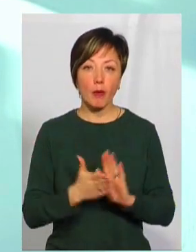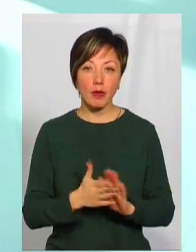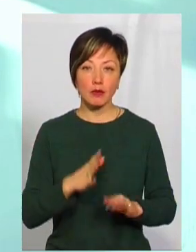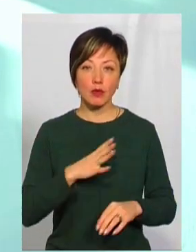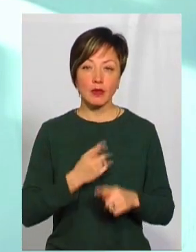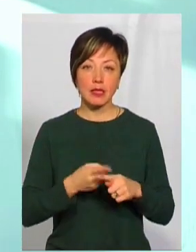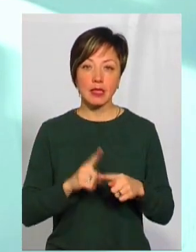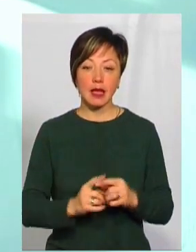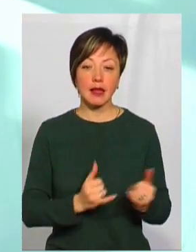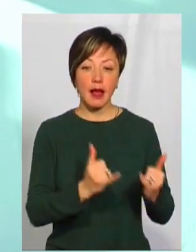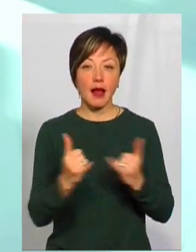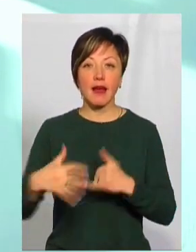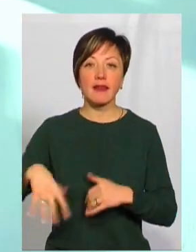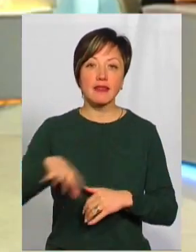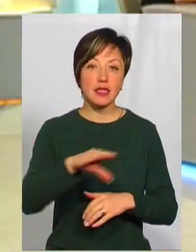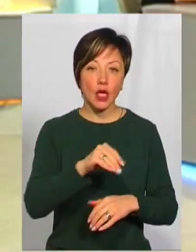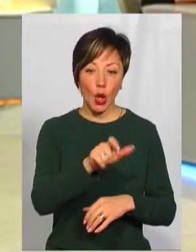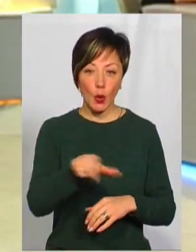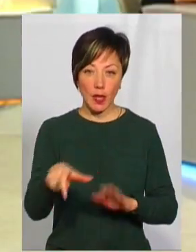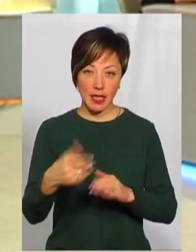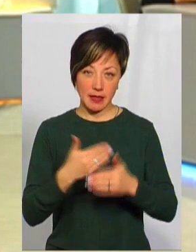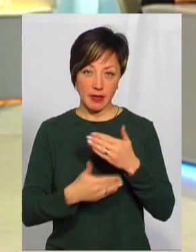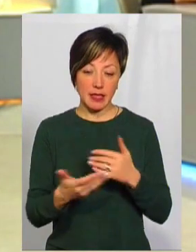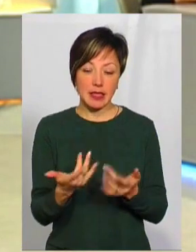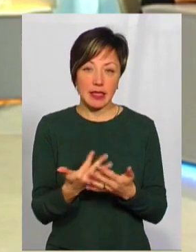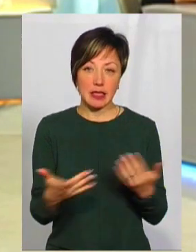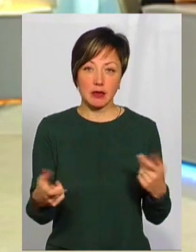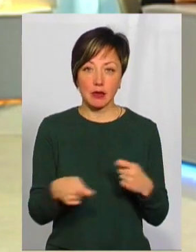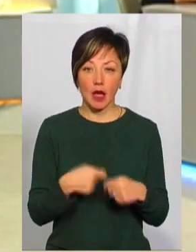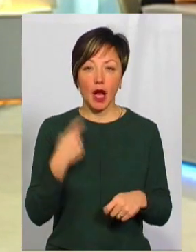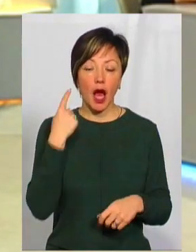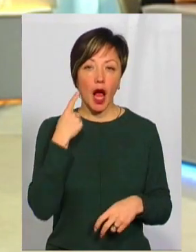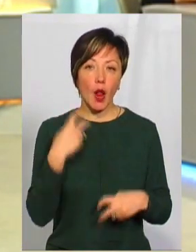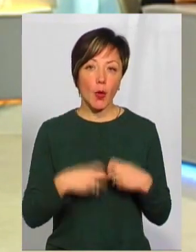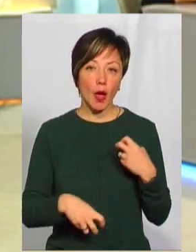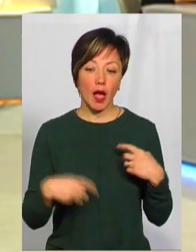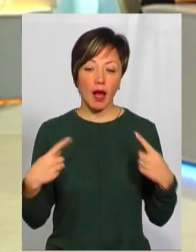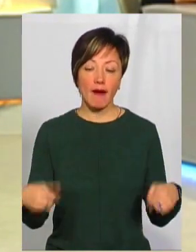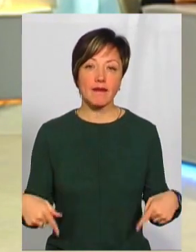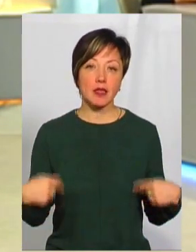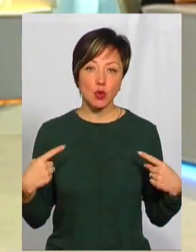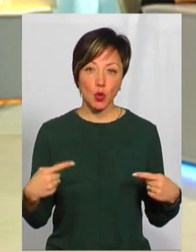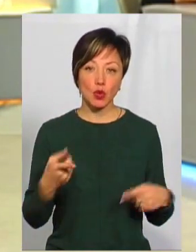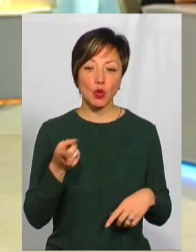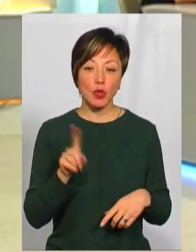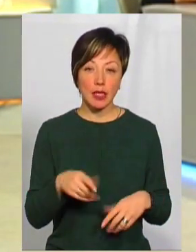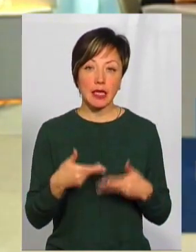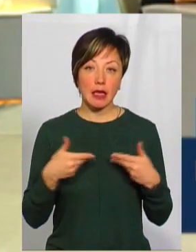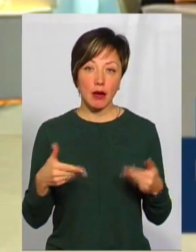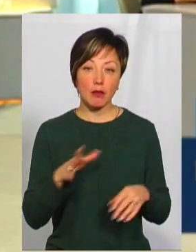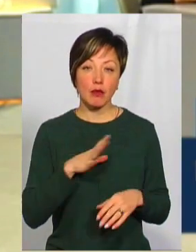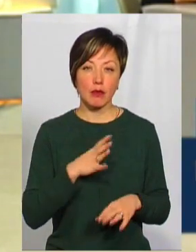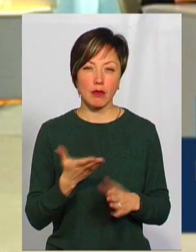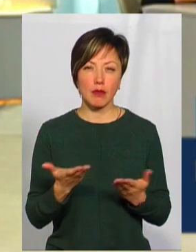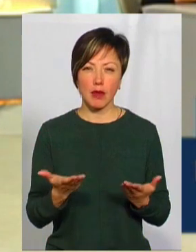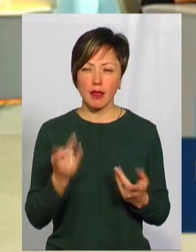був це комплекс для всіх інвалідів з різними вадами, для глухонімих, для колясочників. Тоді нам якби було навіть